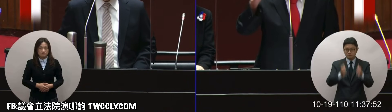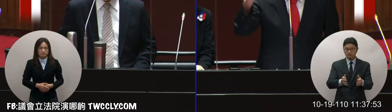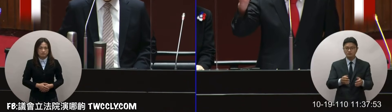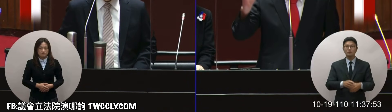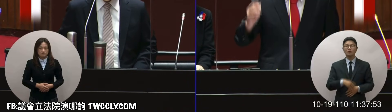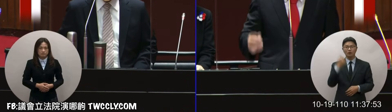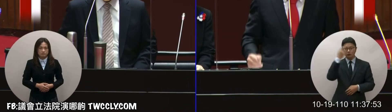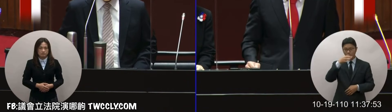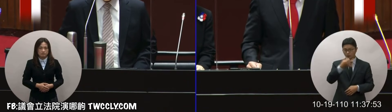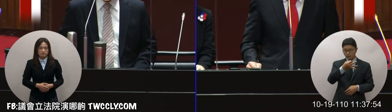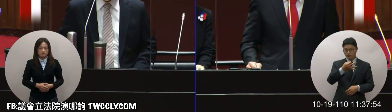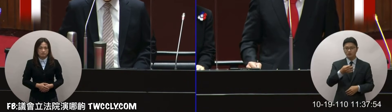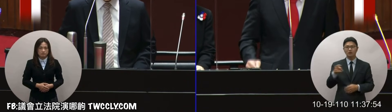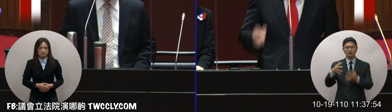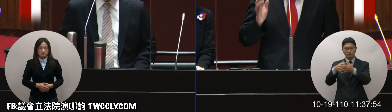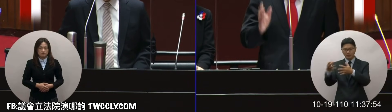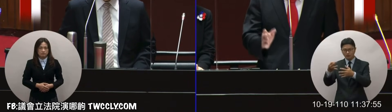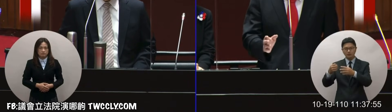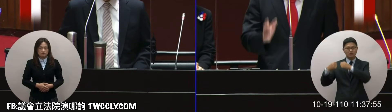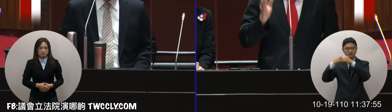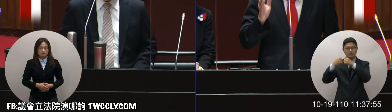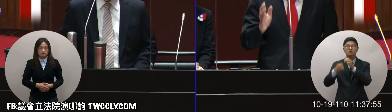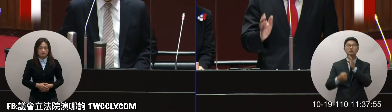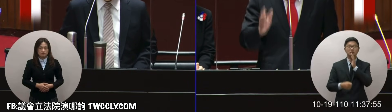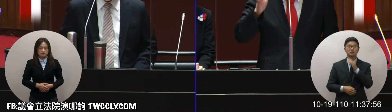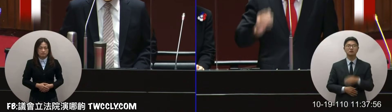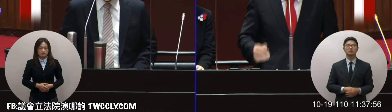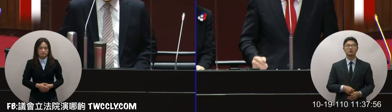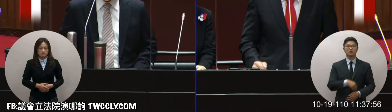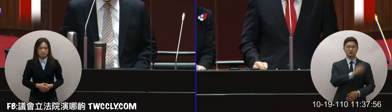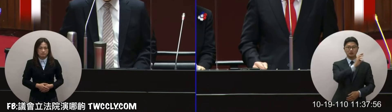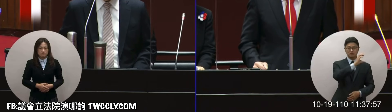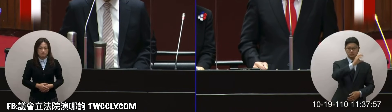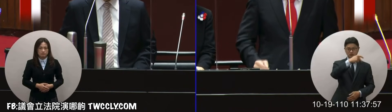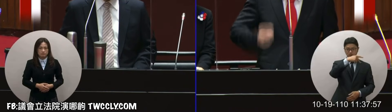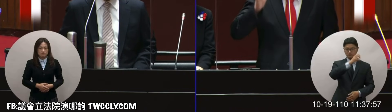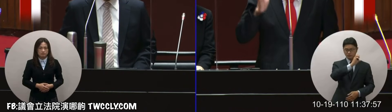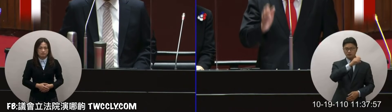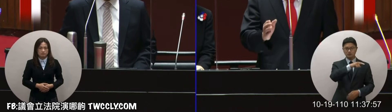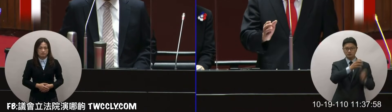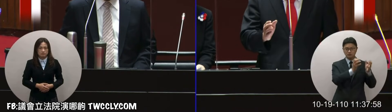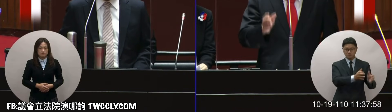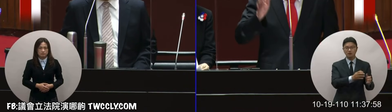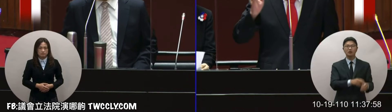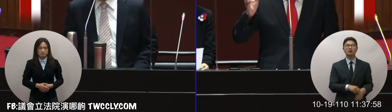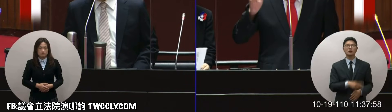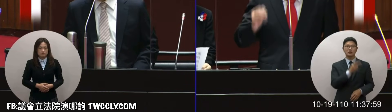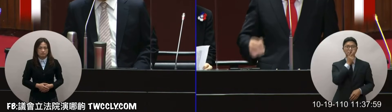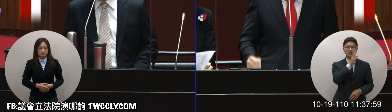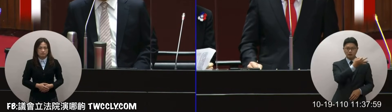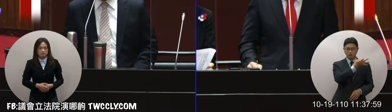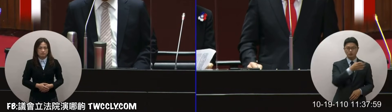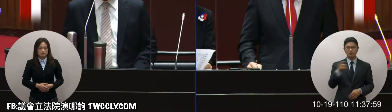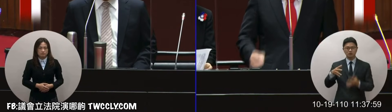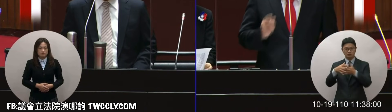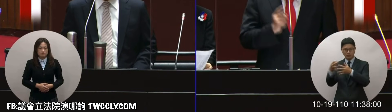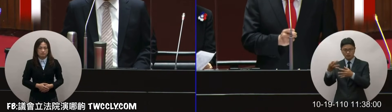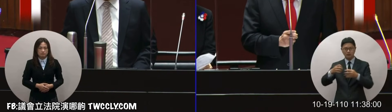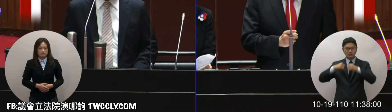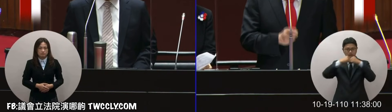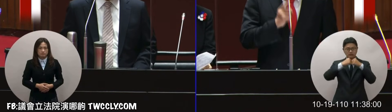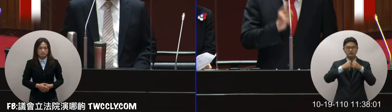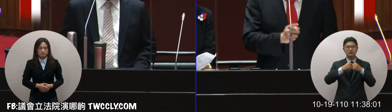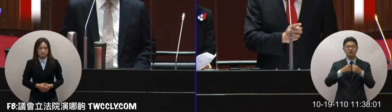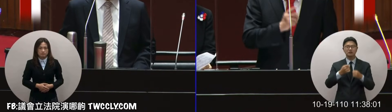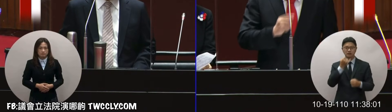就是要对抗美元 ，RCEP 完全成立， 亚元也会对抗美元，非